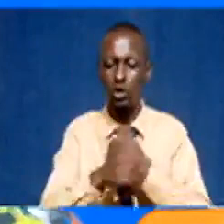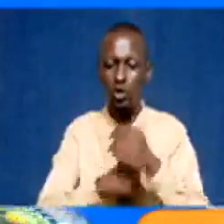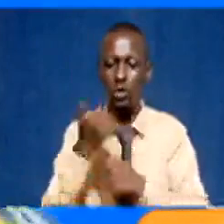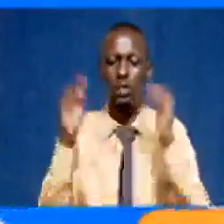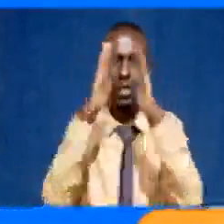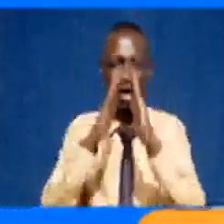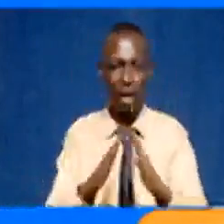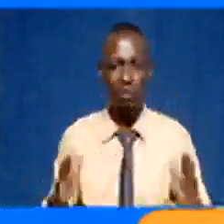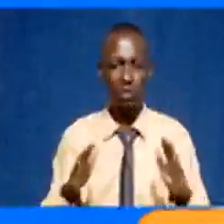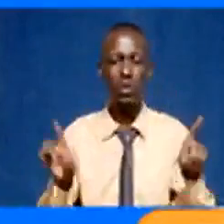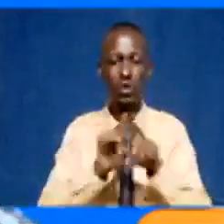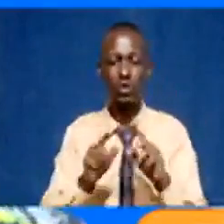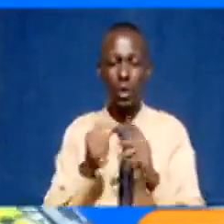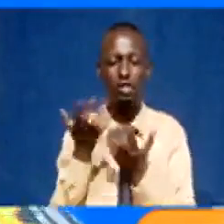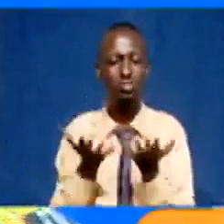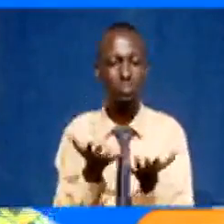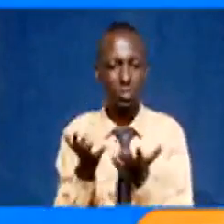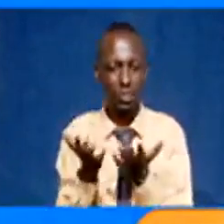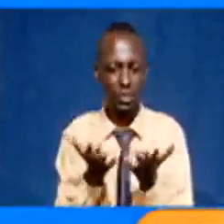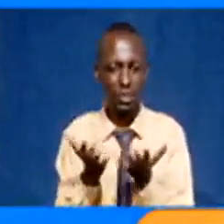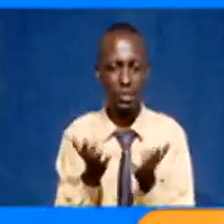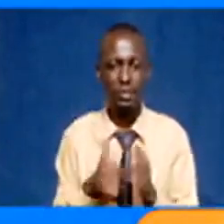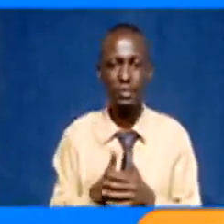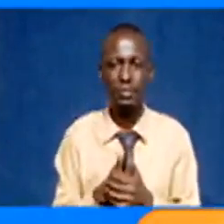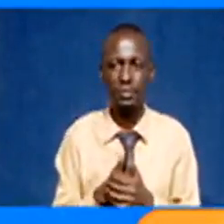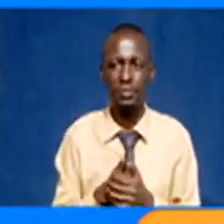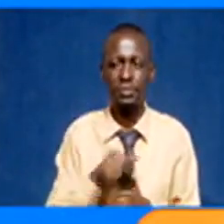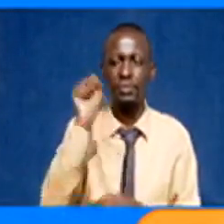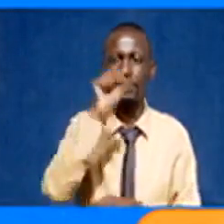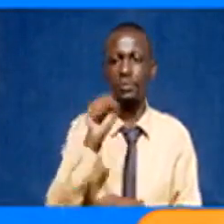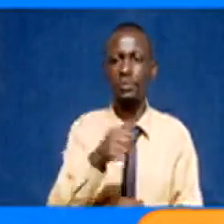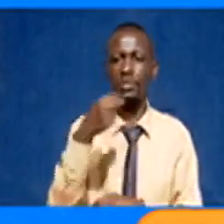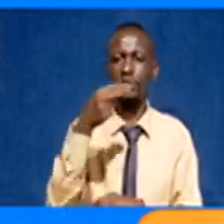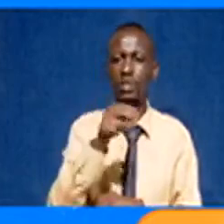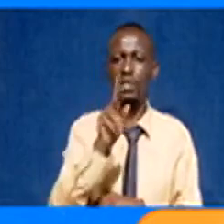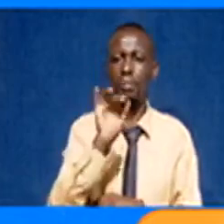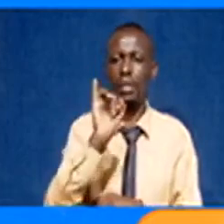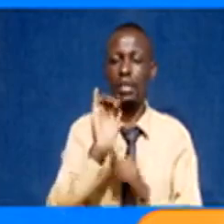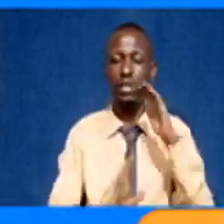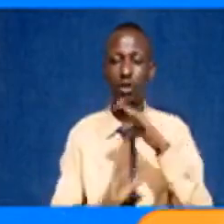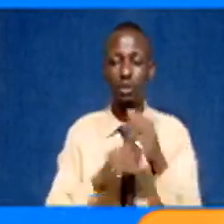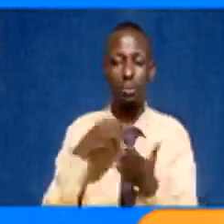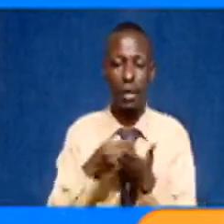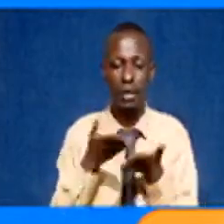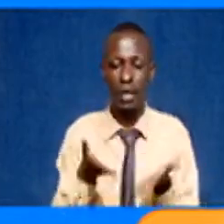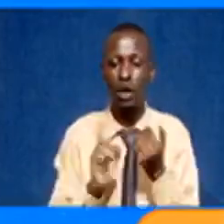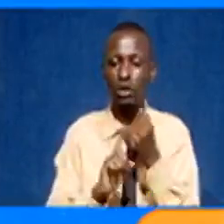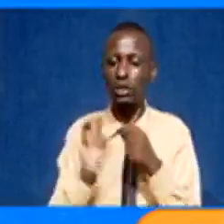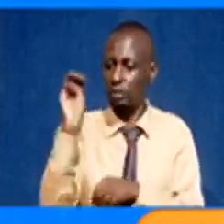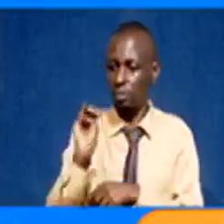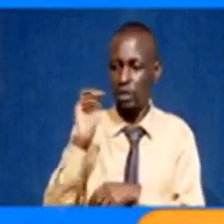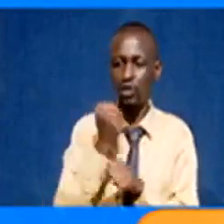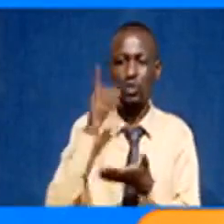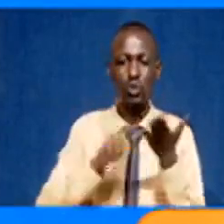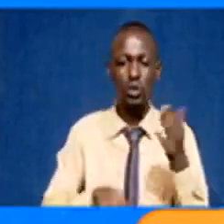na kuna kabiashara nilikuwa nianzishe. Inaitwa Shabiki Supa Jackpot. Sasa imefika 6 million. All you have to do ni uende